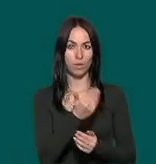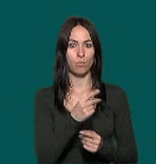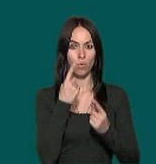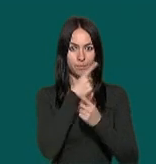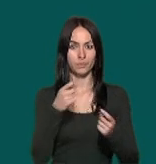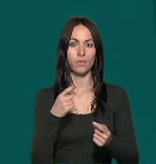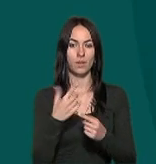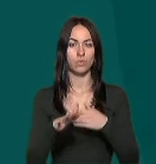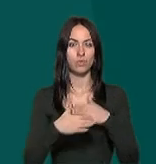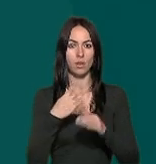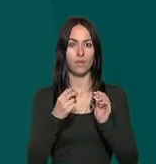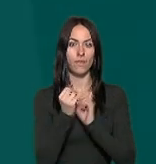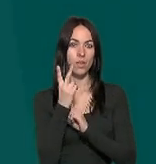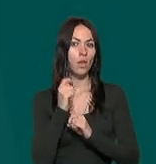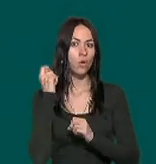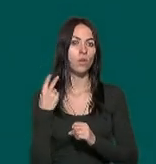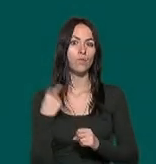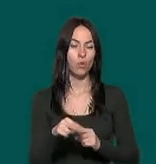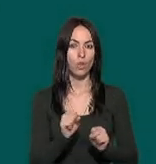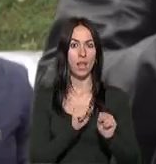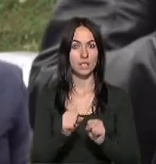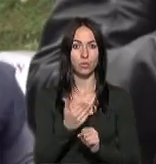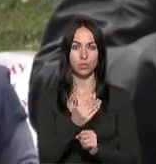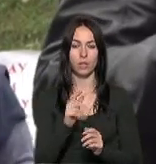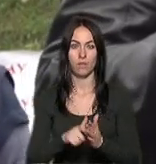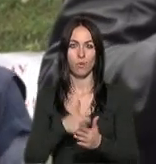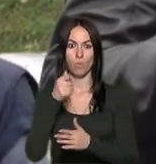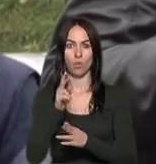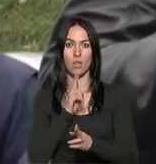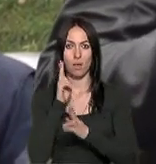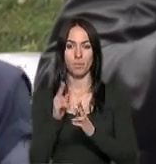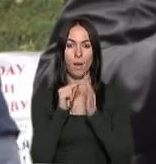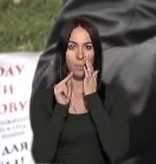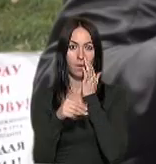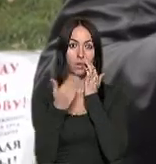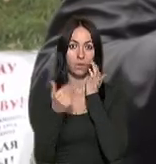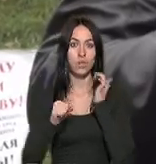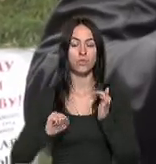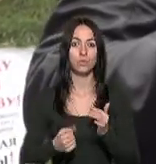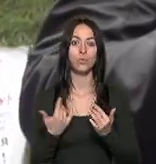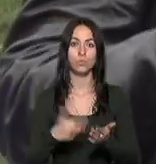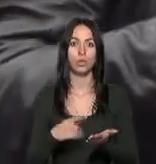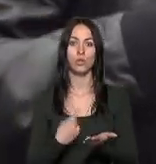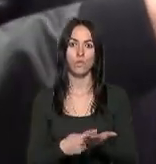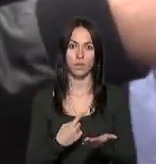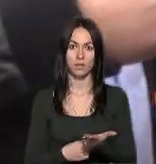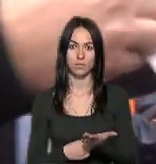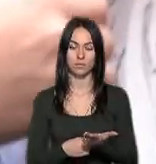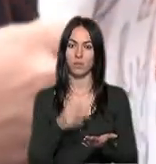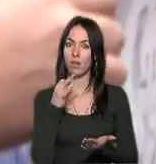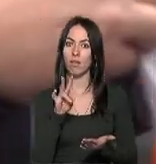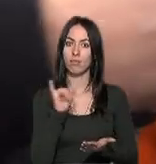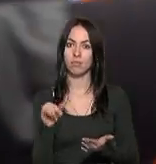– 12 років колонії. Захист подав апеляцію. Провину вашого друга вже довели. Ні,